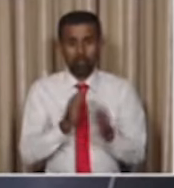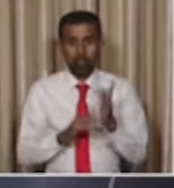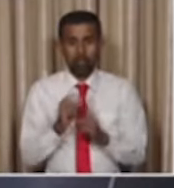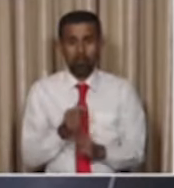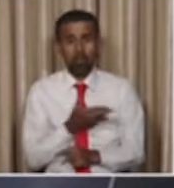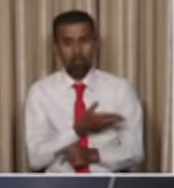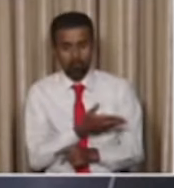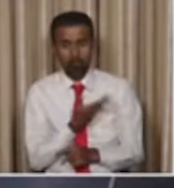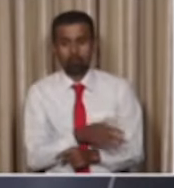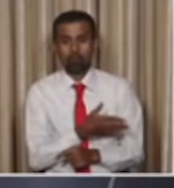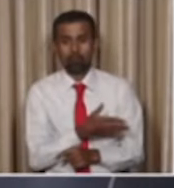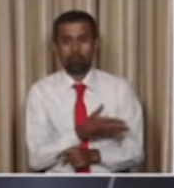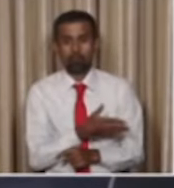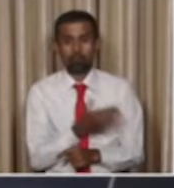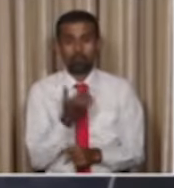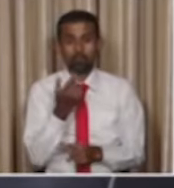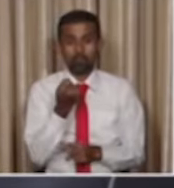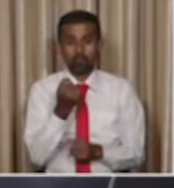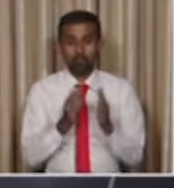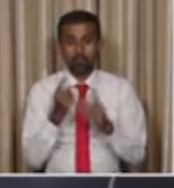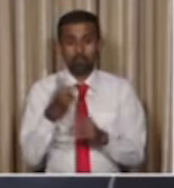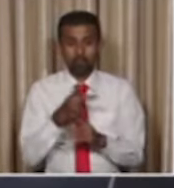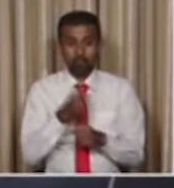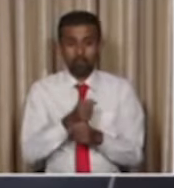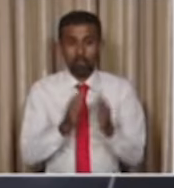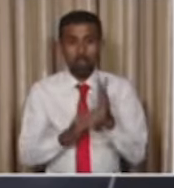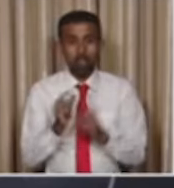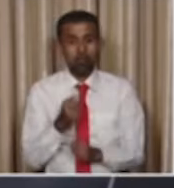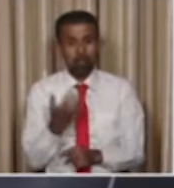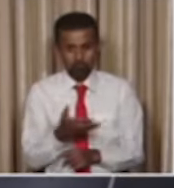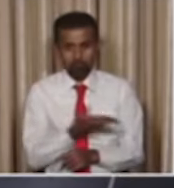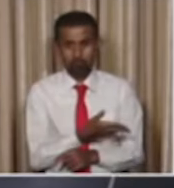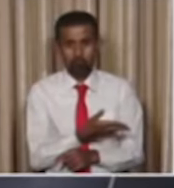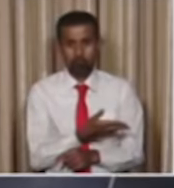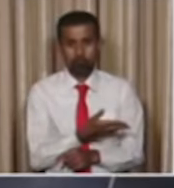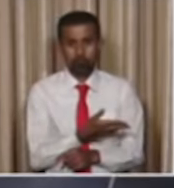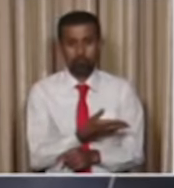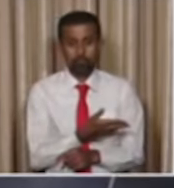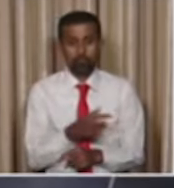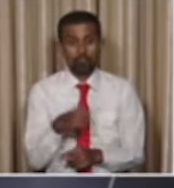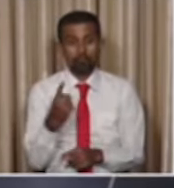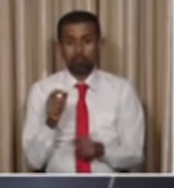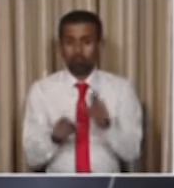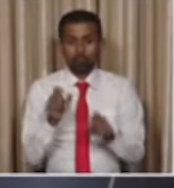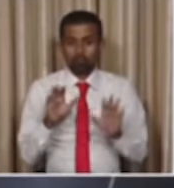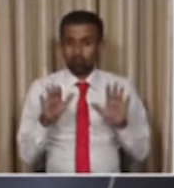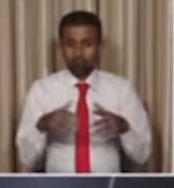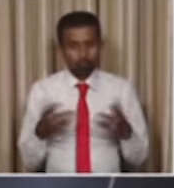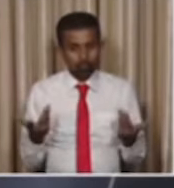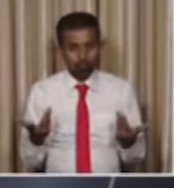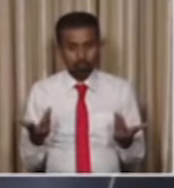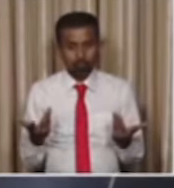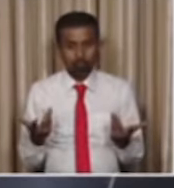මෙතන හිටියා මුදල්. ආ. මුදල් රාජ්‍යමන්ත්‍රීතුමා හිටියා. හරි. ඒතොර ඒ අවස්ථාවේදී සෙසු කතිකේ නොහිටපු නිසා